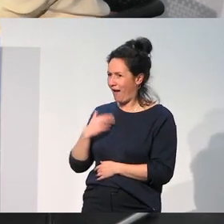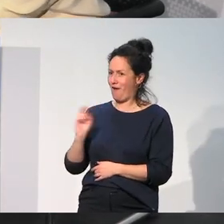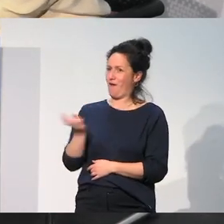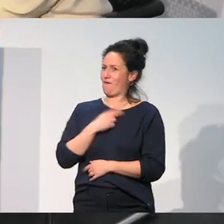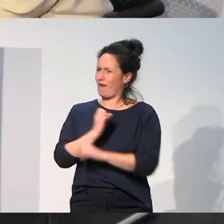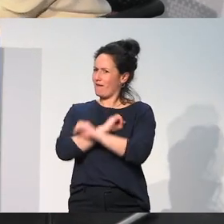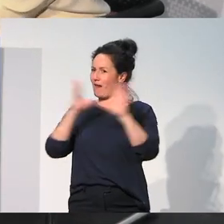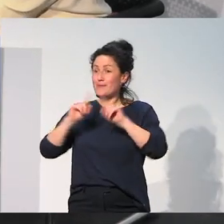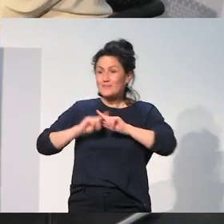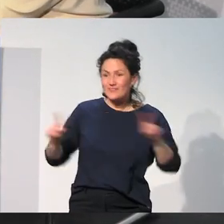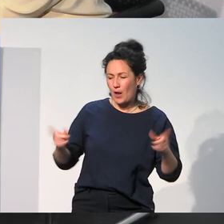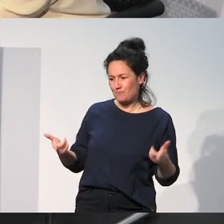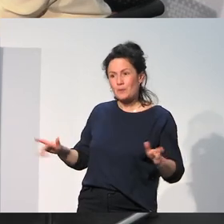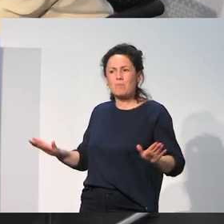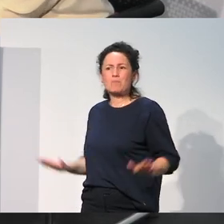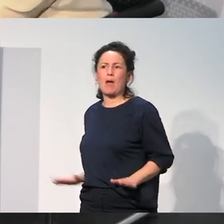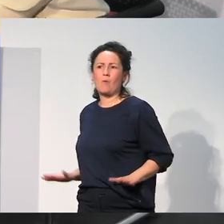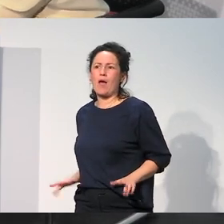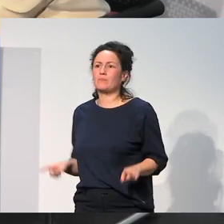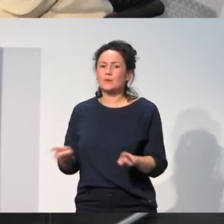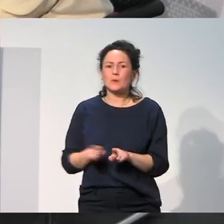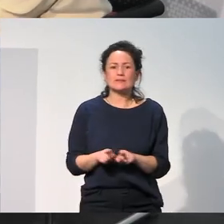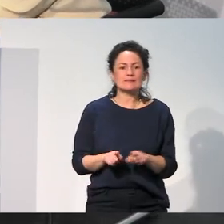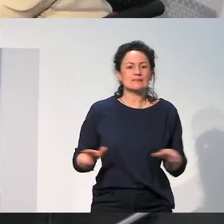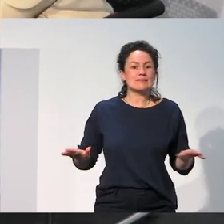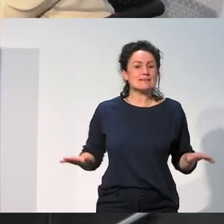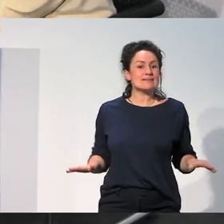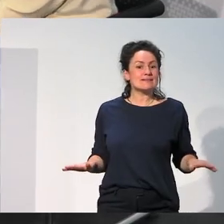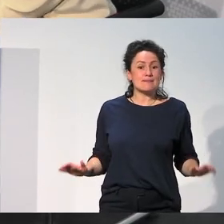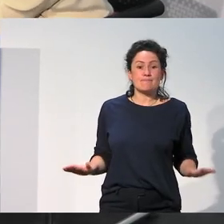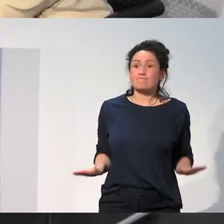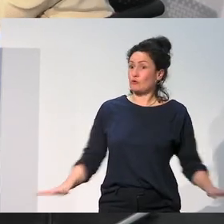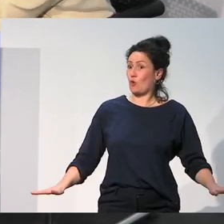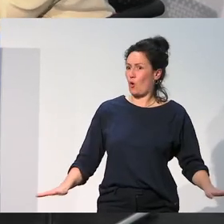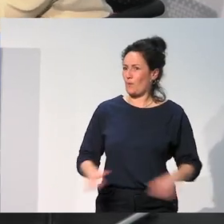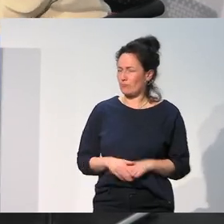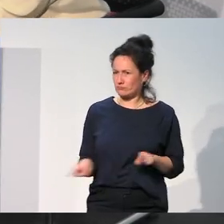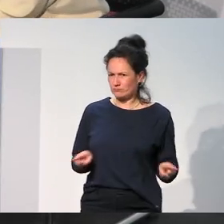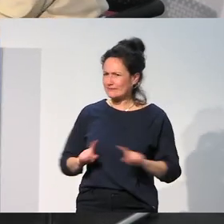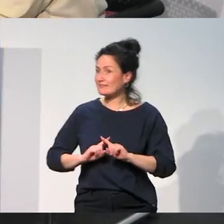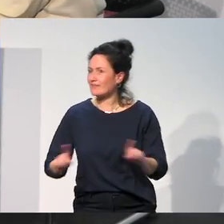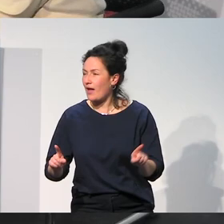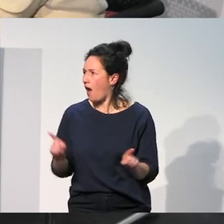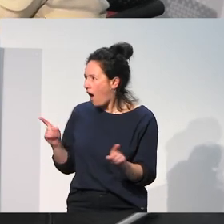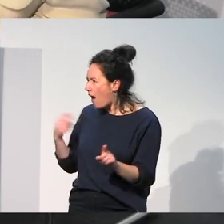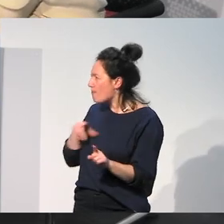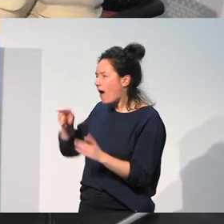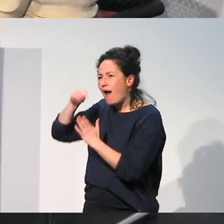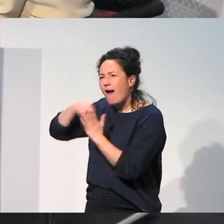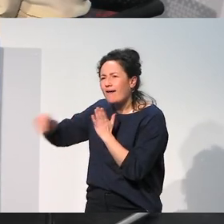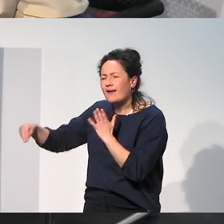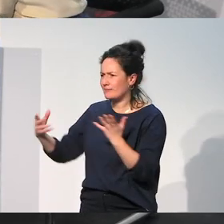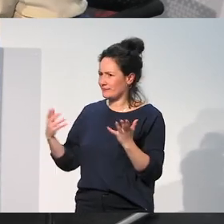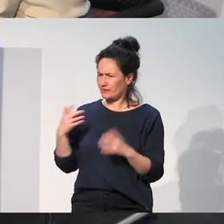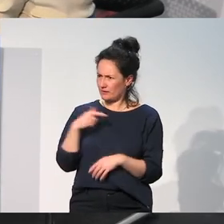pingouin et le manchot. C'est bien décrit. Et grâce à Auguste et grâce à vous, c'est qu'il va l'observer. Au départ,